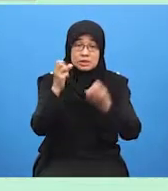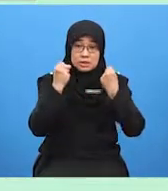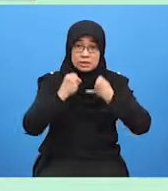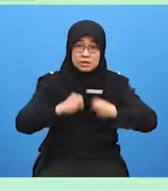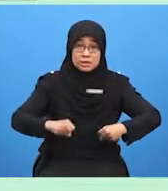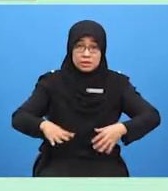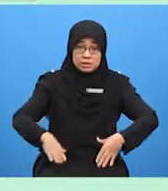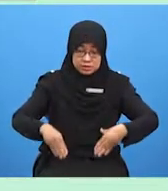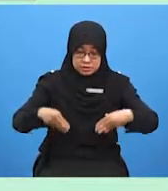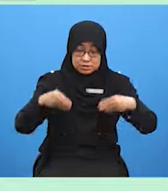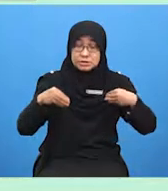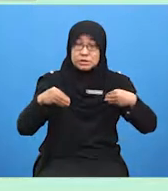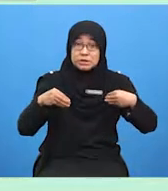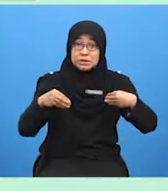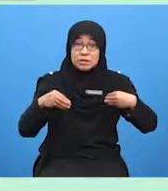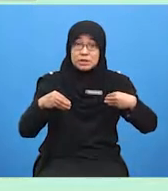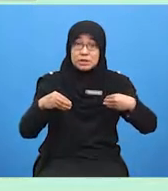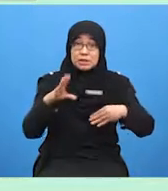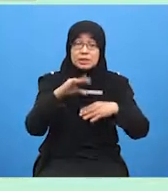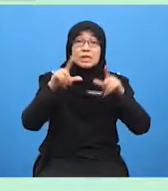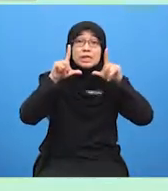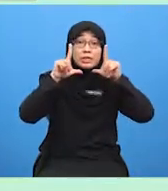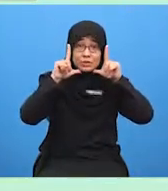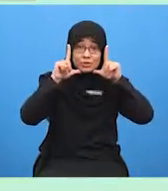seluar dan tidak lupa juga tudung.